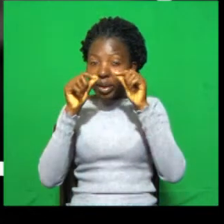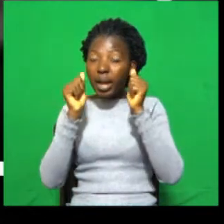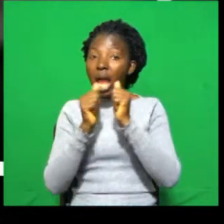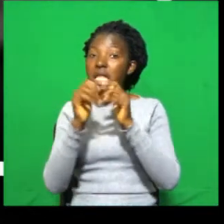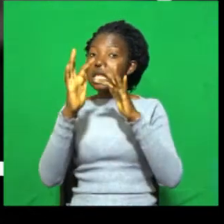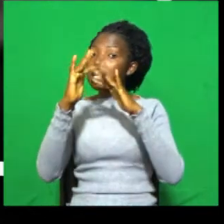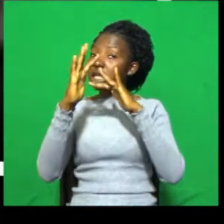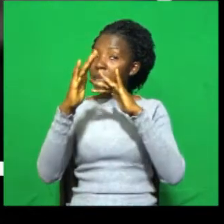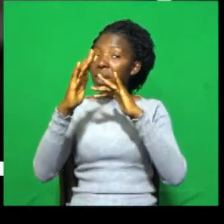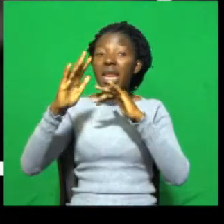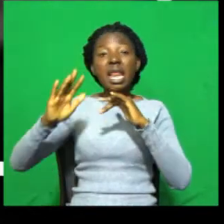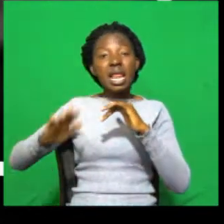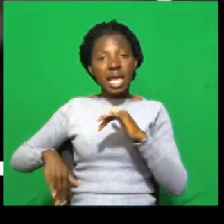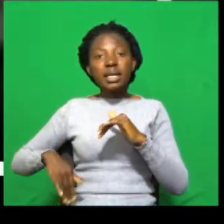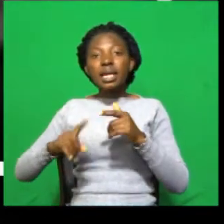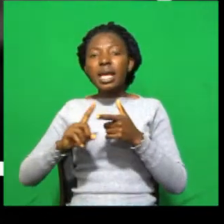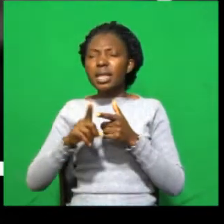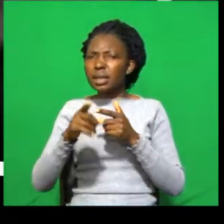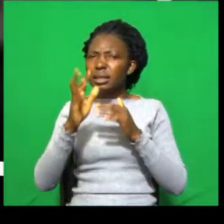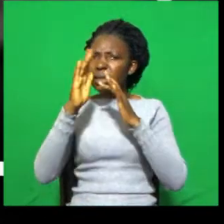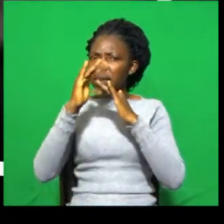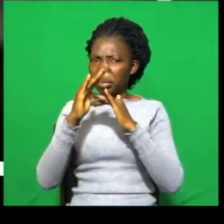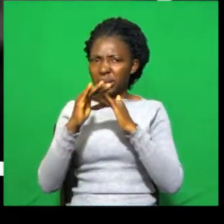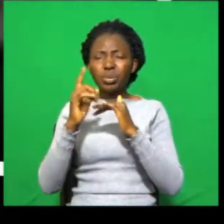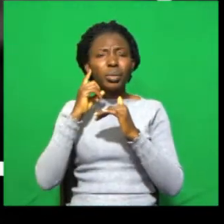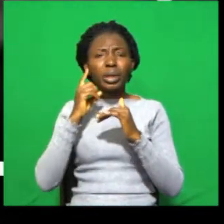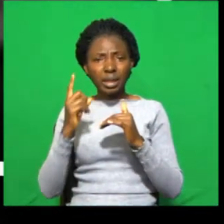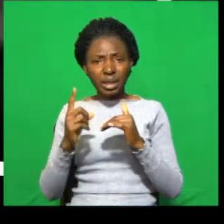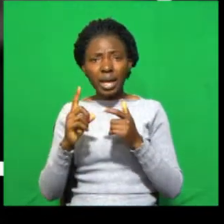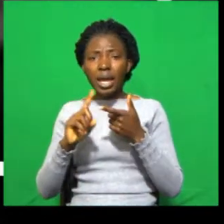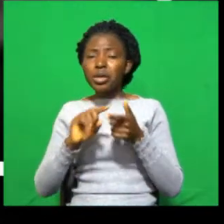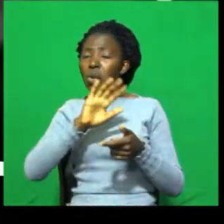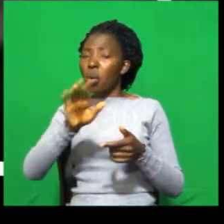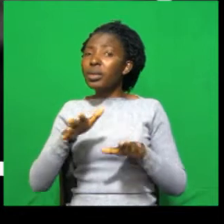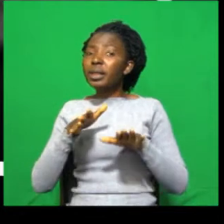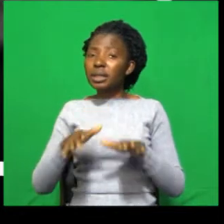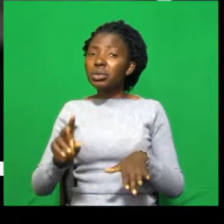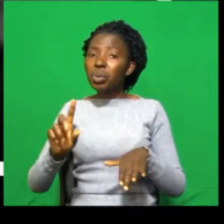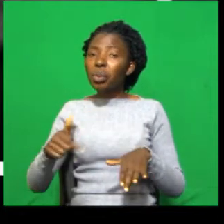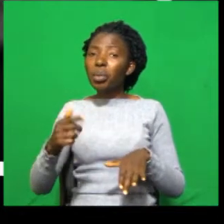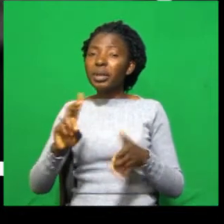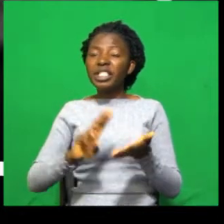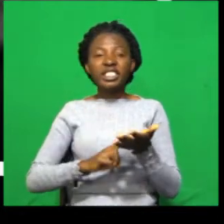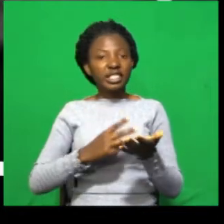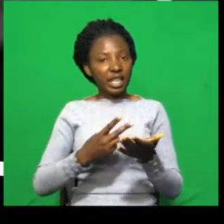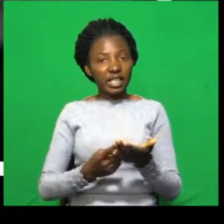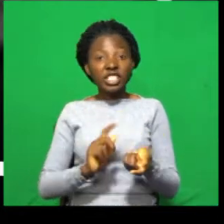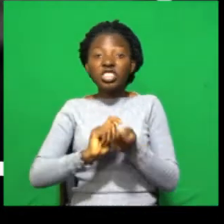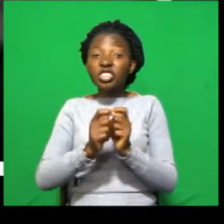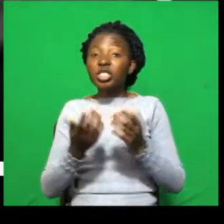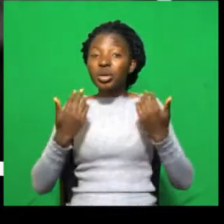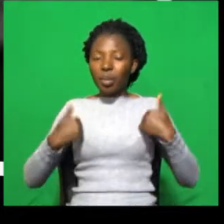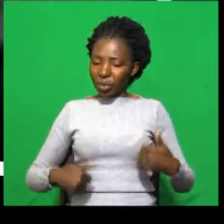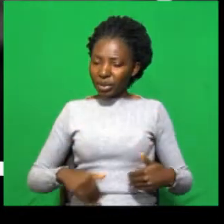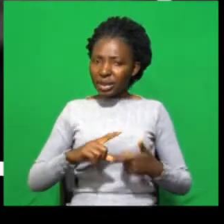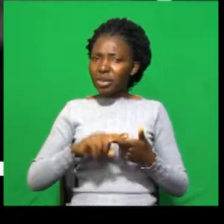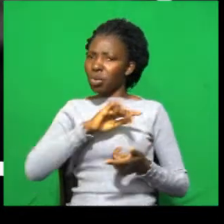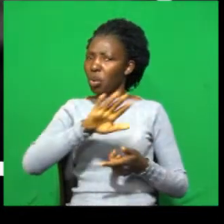nehwamanda yokupedzisira. Nokuti hwamanda icharira, ipapo vakafa vachamutswa nokusavora, nesu